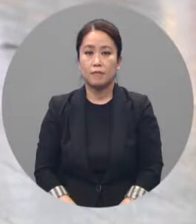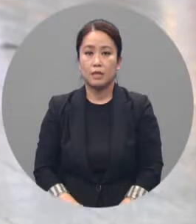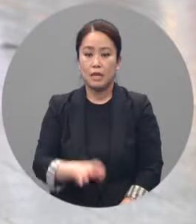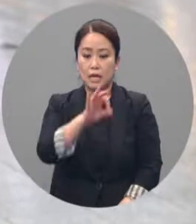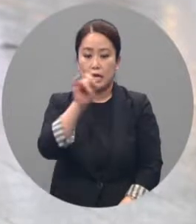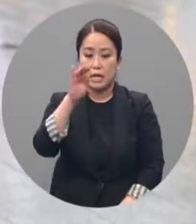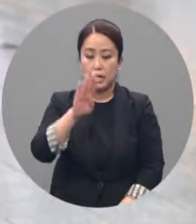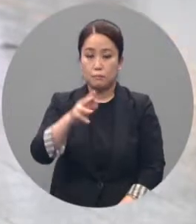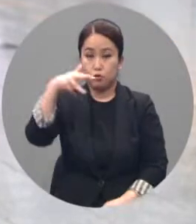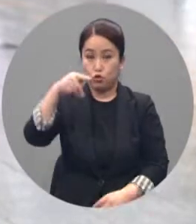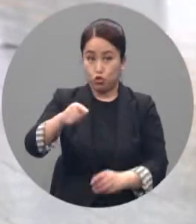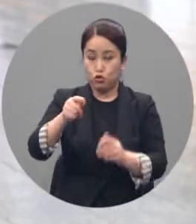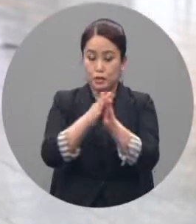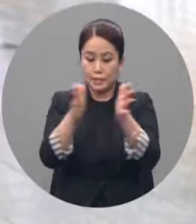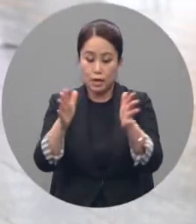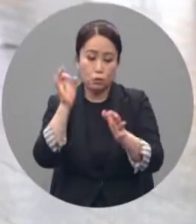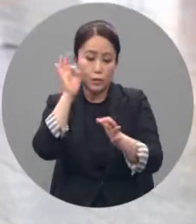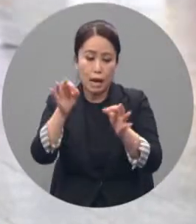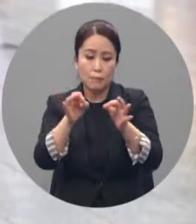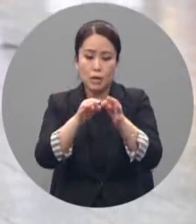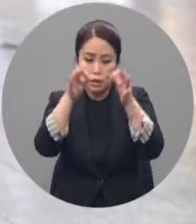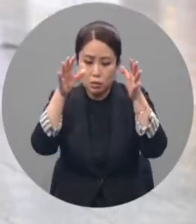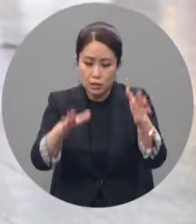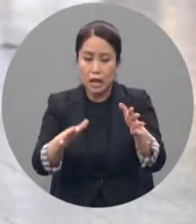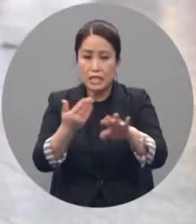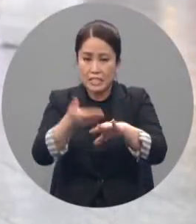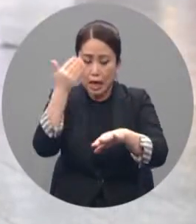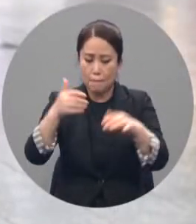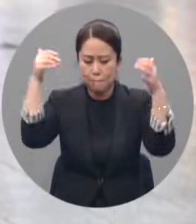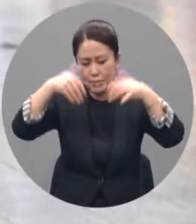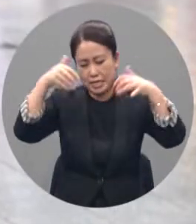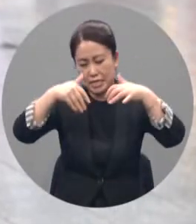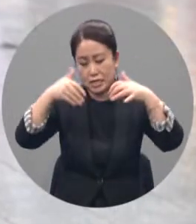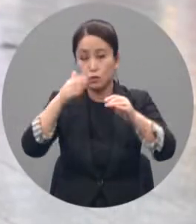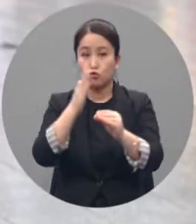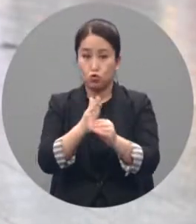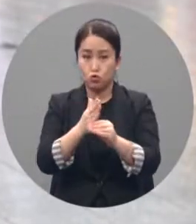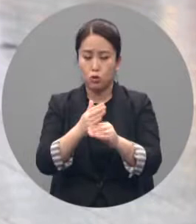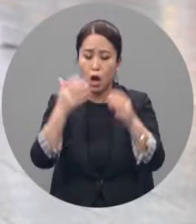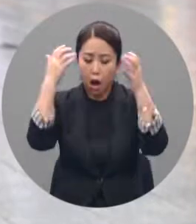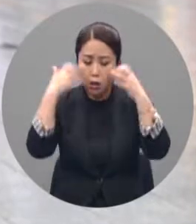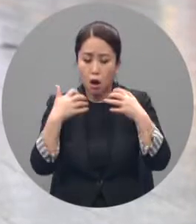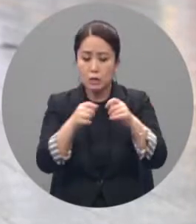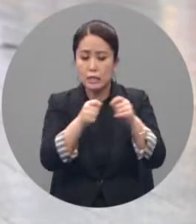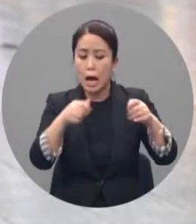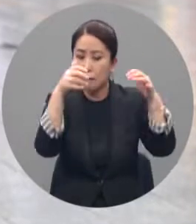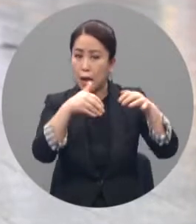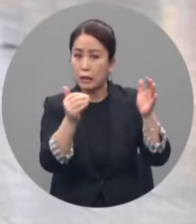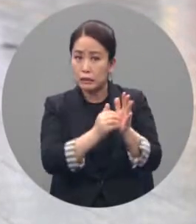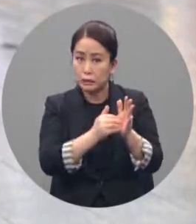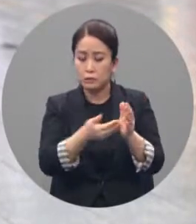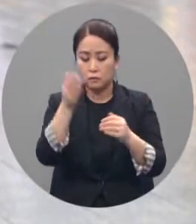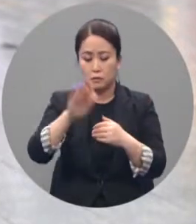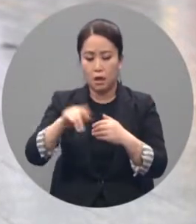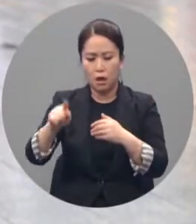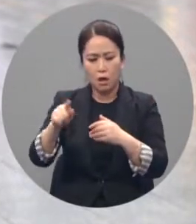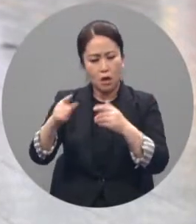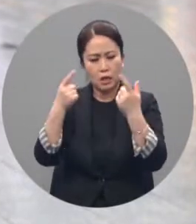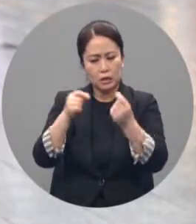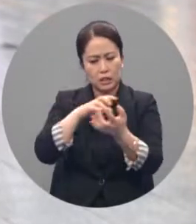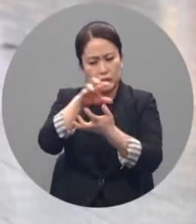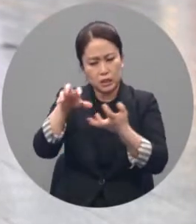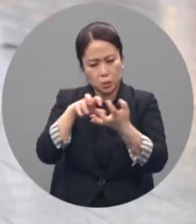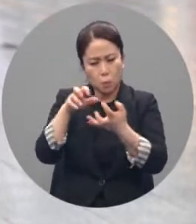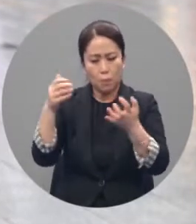입추를 시작으로 열흘이 넘도록 비가 길게 내리고 있습니다. 여름 장마는 끝났는데 이렇게 흐리고 비가 자주 오다